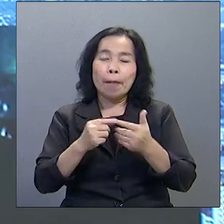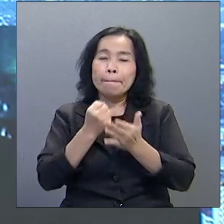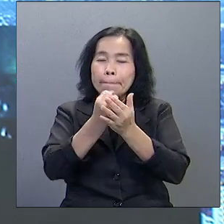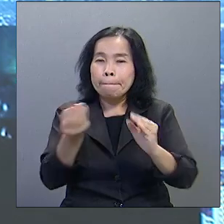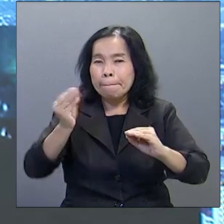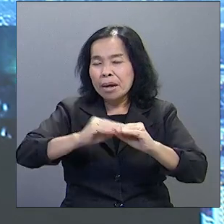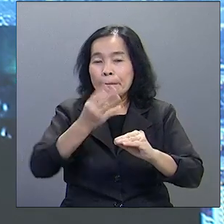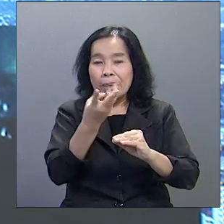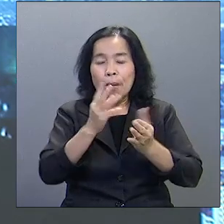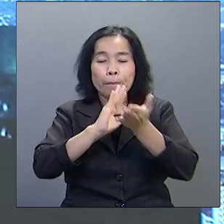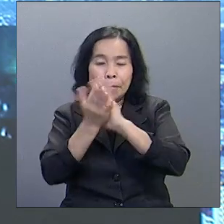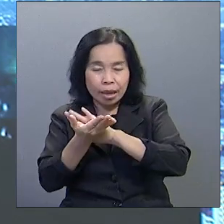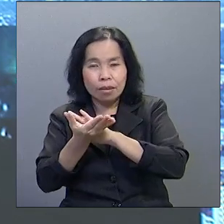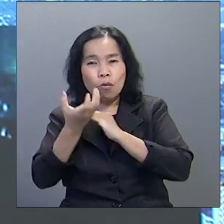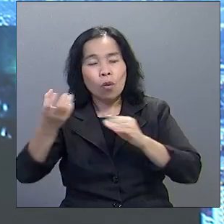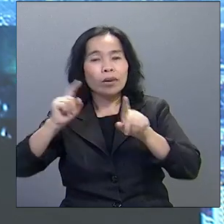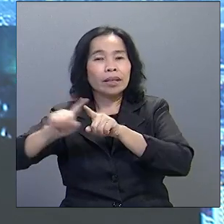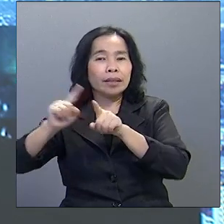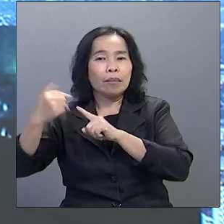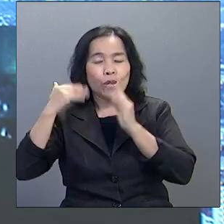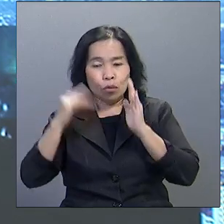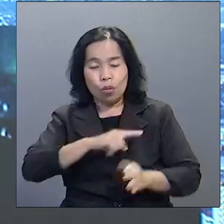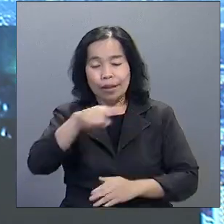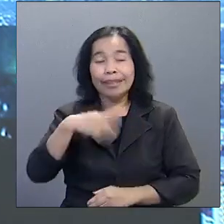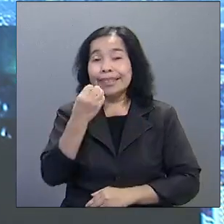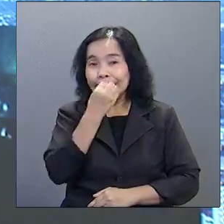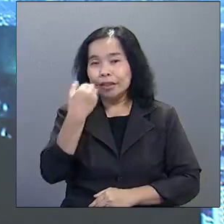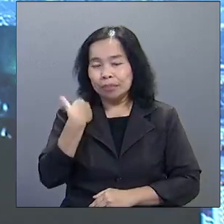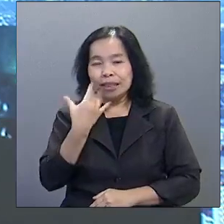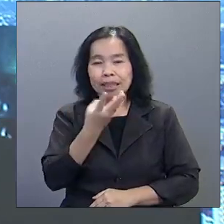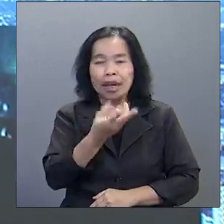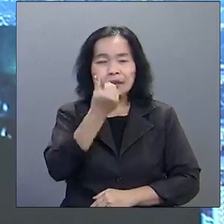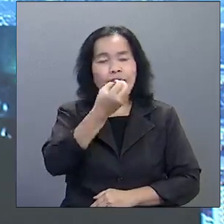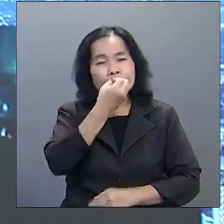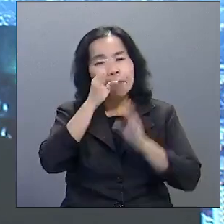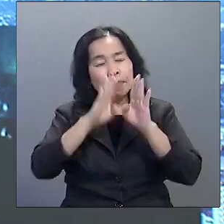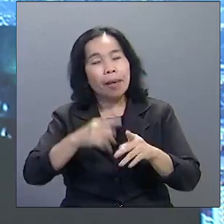ข้าวไทยของเราและทำให้ผู้บริโภคอย่างเราๆนะคะได้มีข้าวในหลากหลายรูปแบบนั่นเองค่ะ